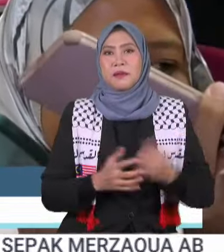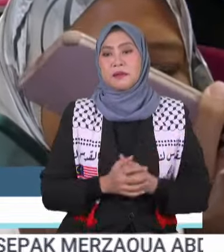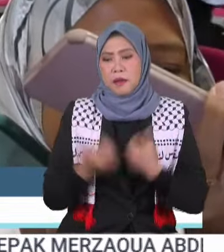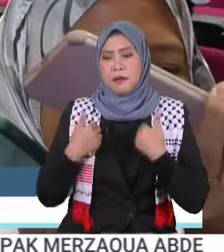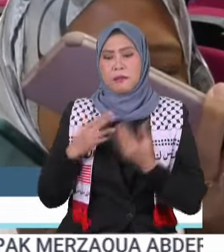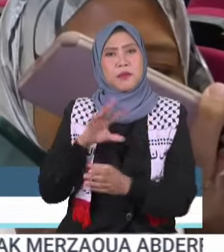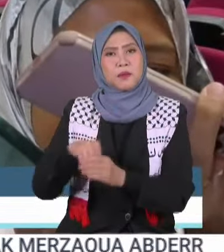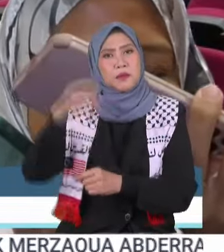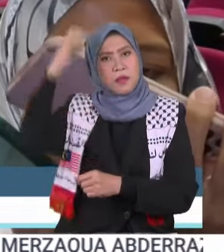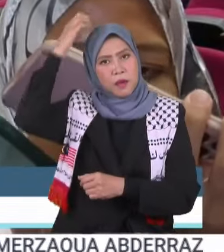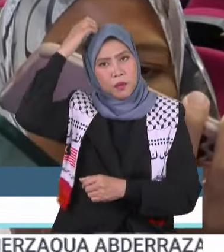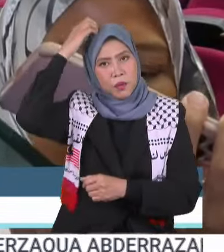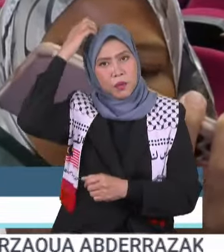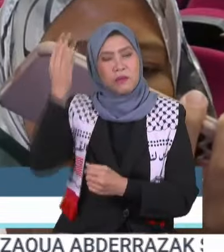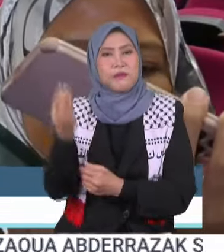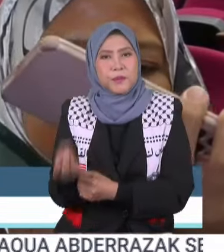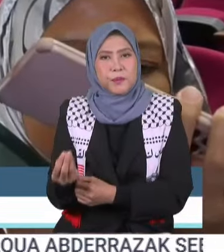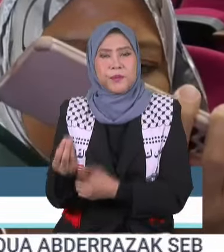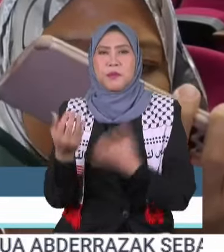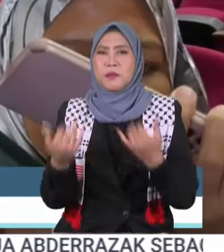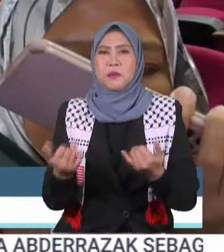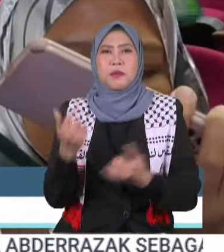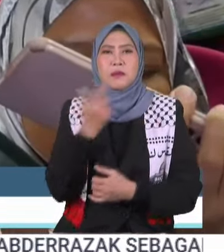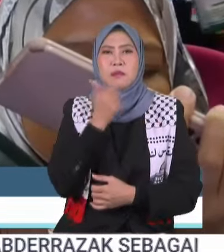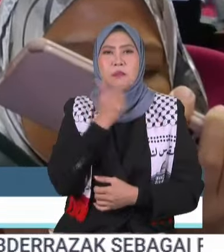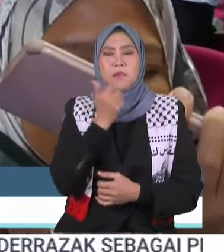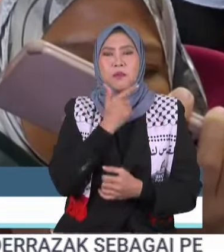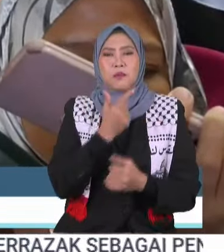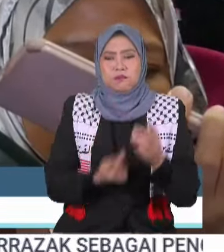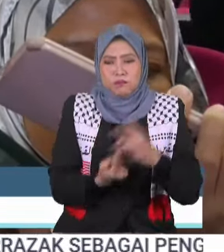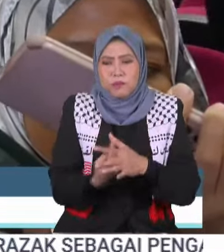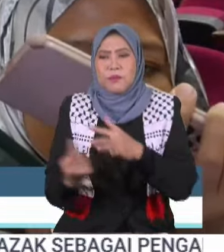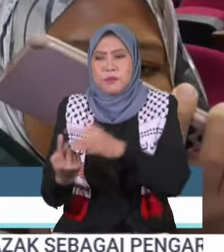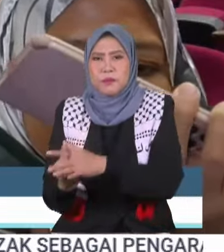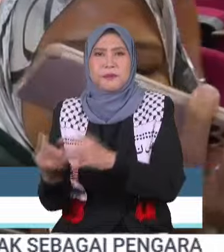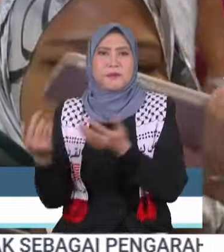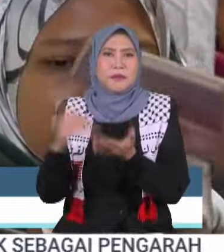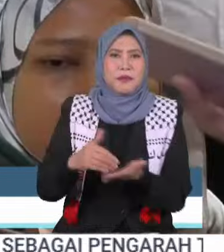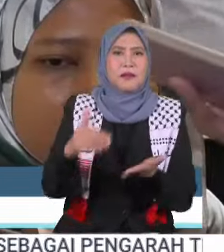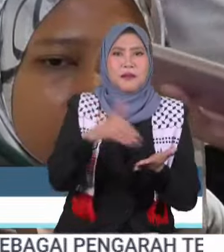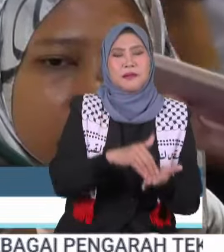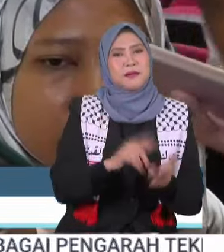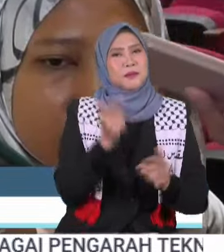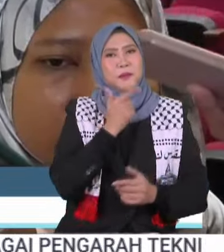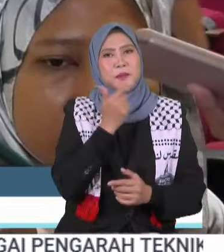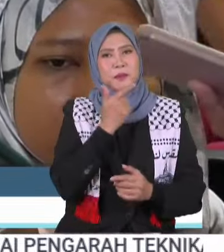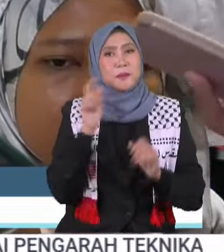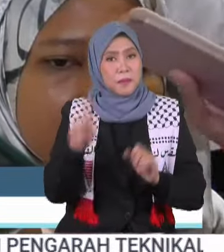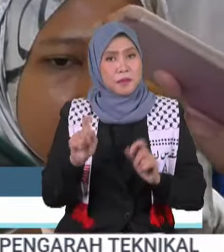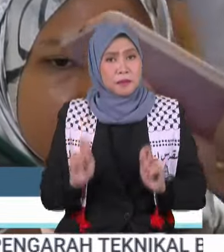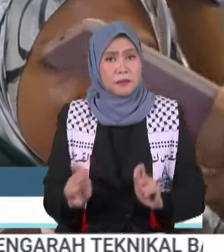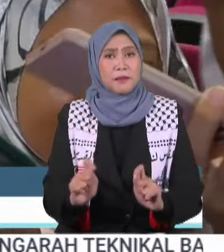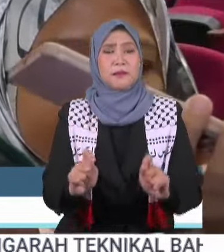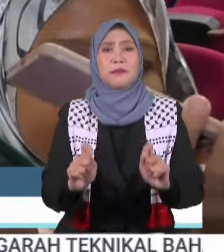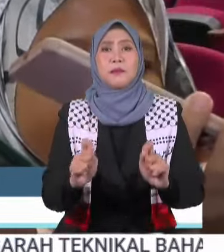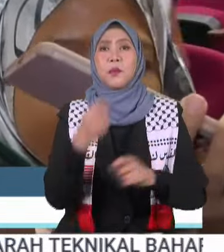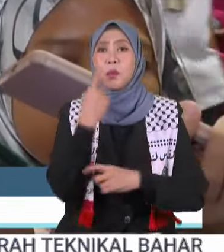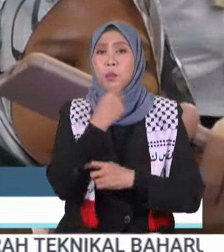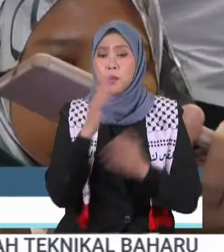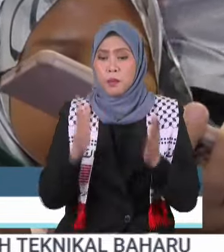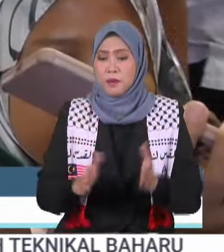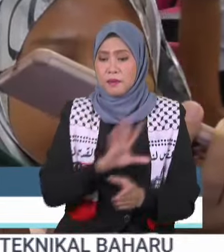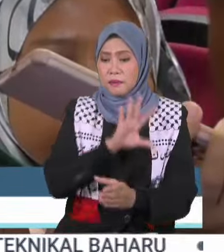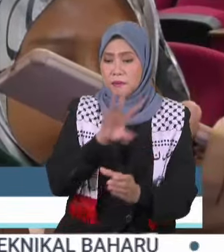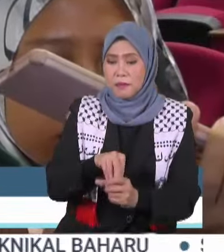banyak. Jadi sekarang ini kita tak mahu benda itu berulang lagi. Kita ambil tindakan kepada sesiapa yang